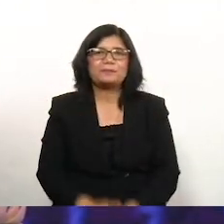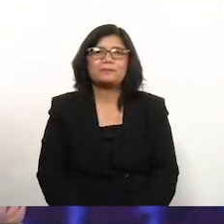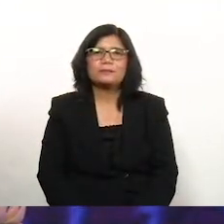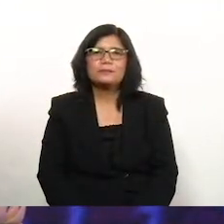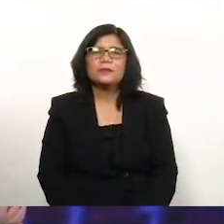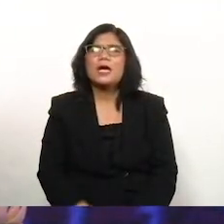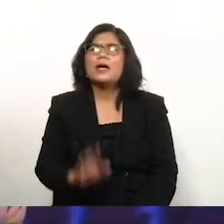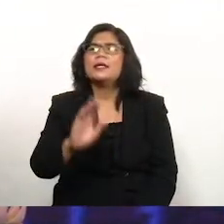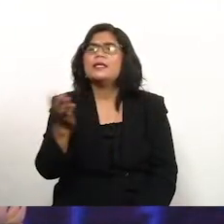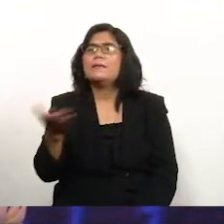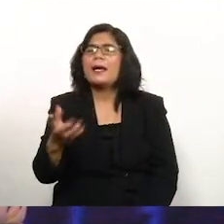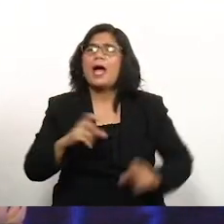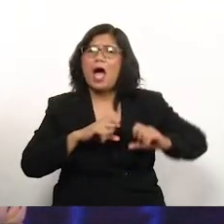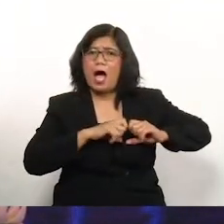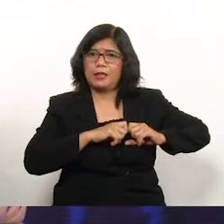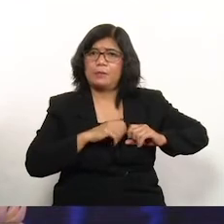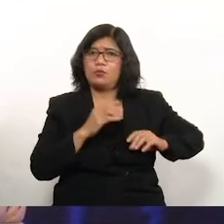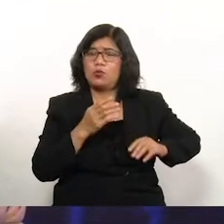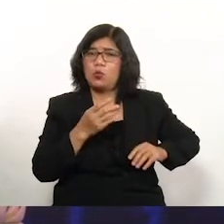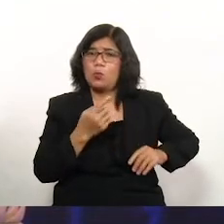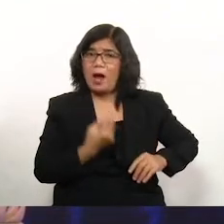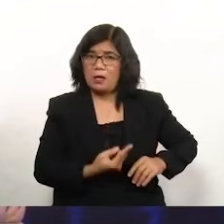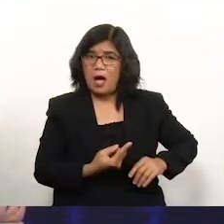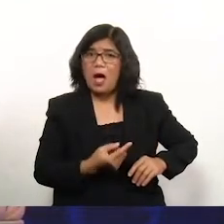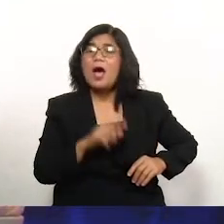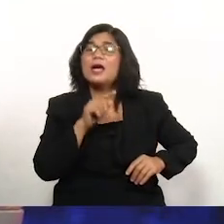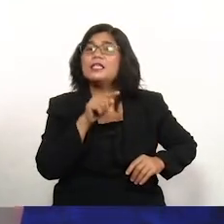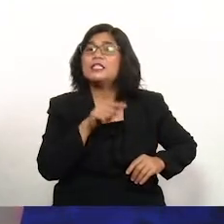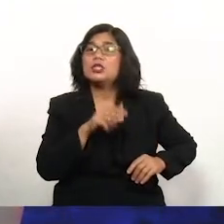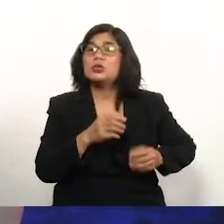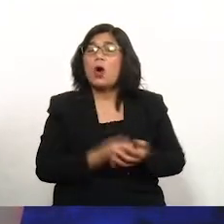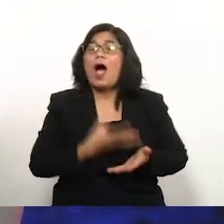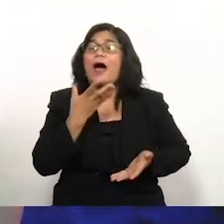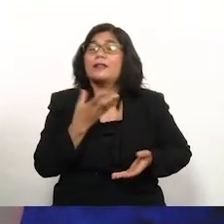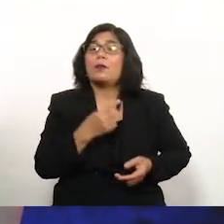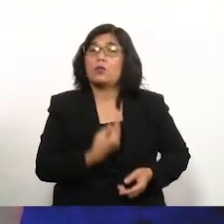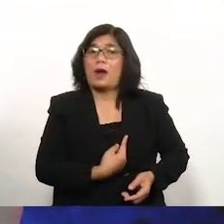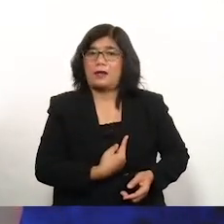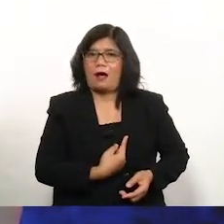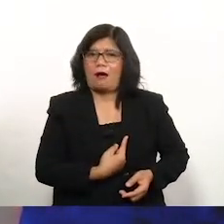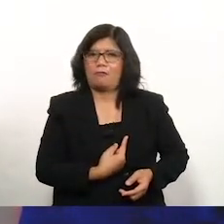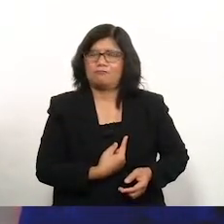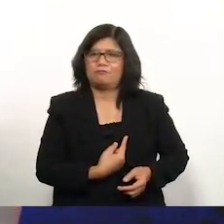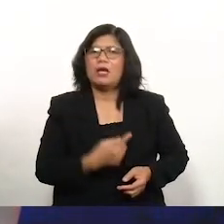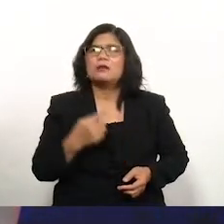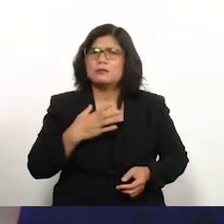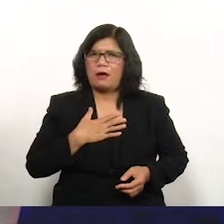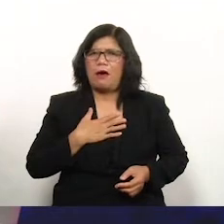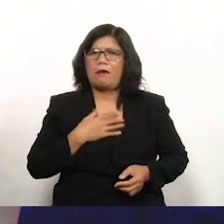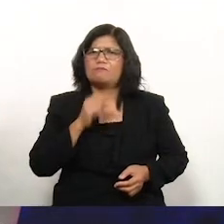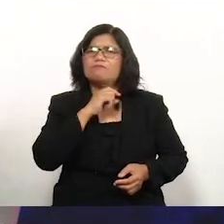disitu Hai saya ketemu terlalu banyak orang yang kaya Hai tetapi hatinya bernyala-nyala untuk